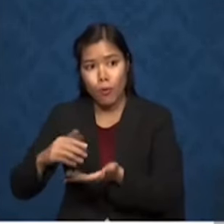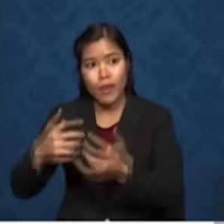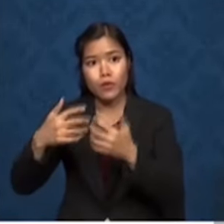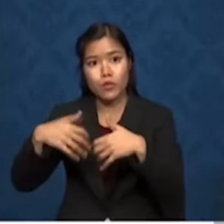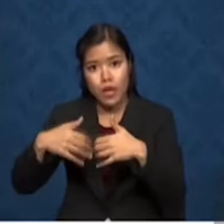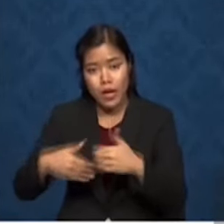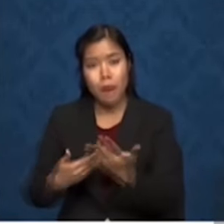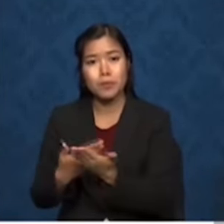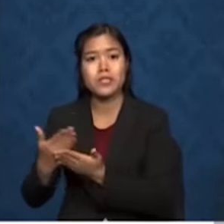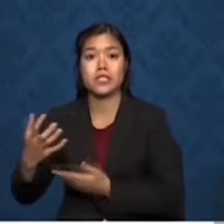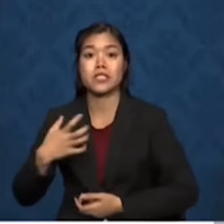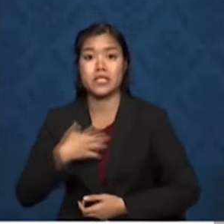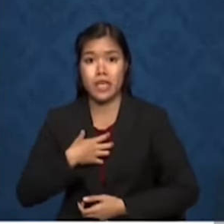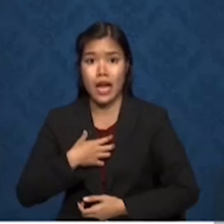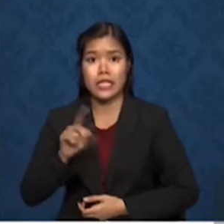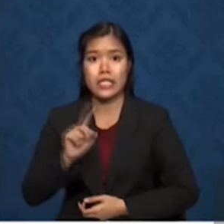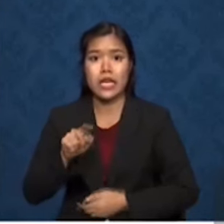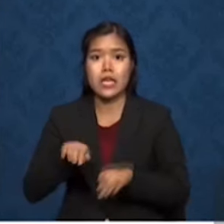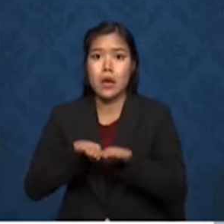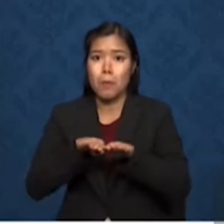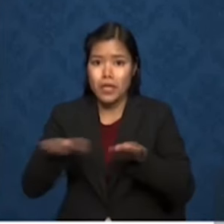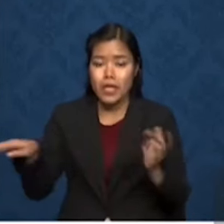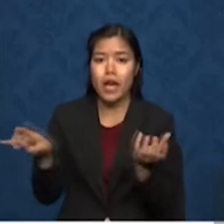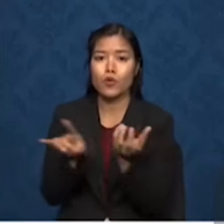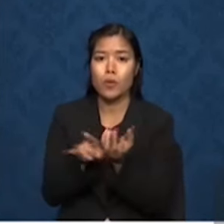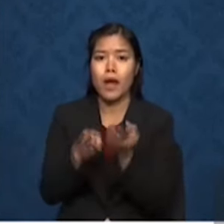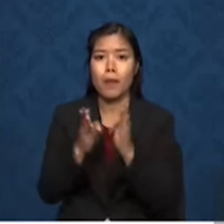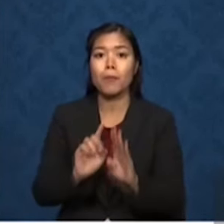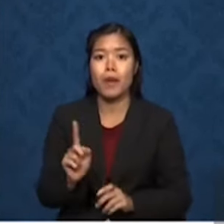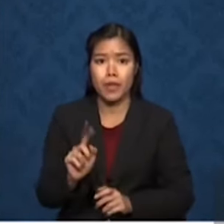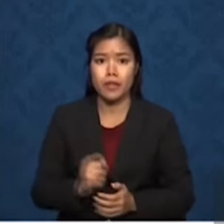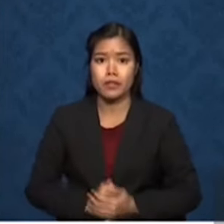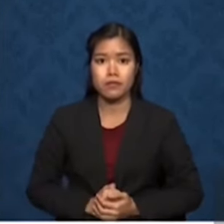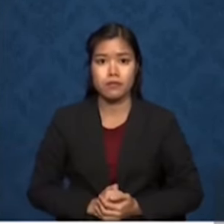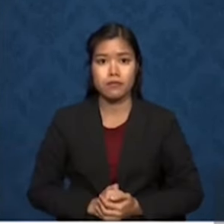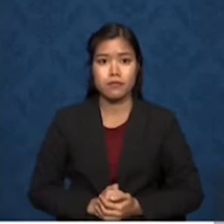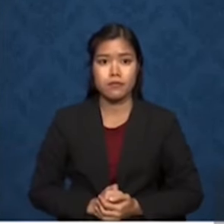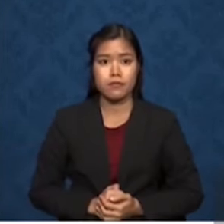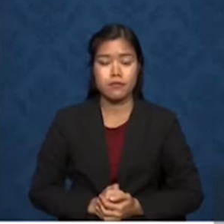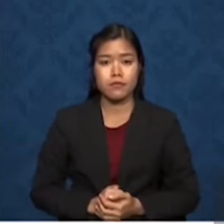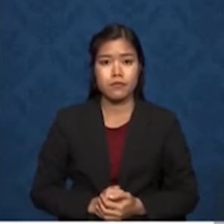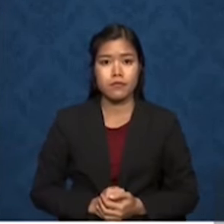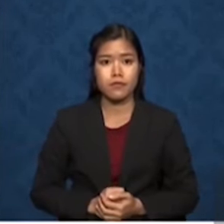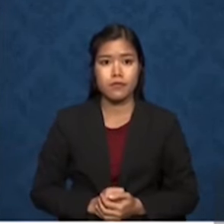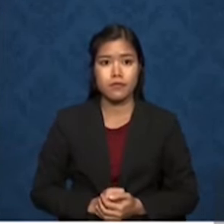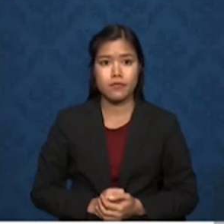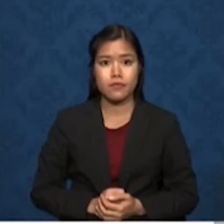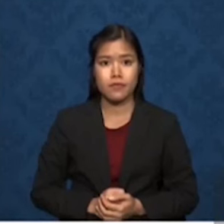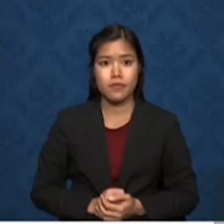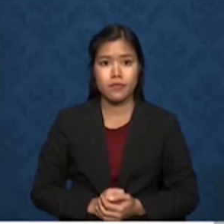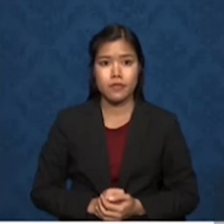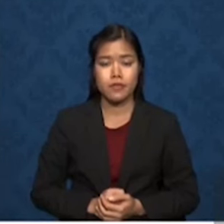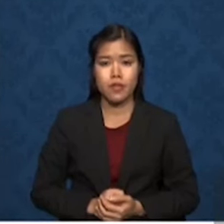ยางเขาต้องการมาตรฐานอะไรโดยเฉพาะอย่างยิ่งนะครับณเวลานี้เวที